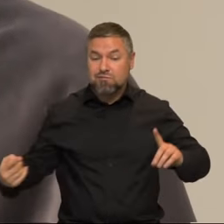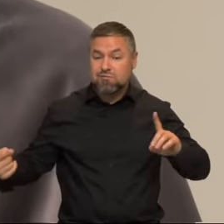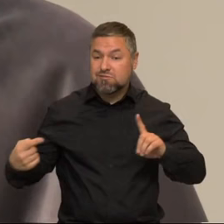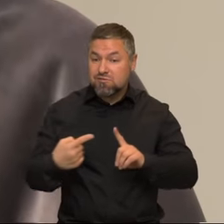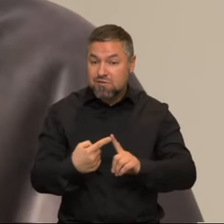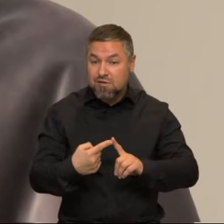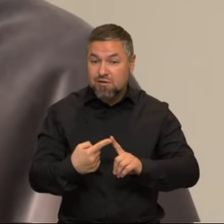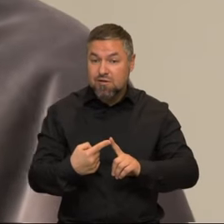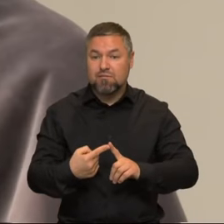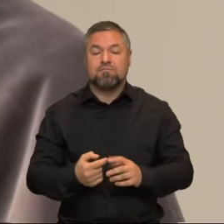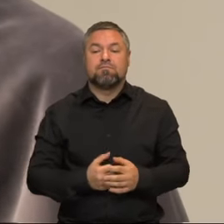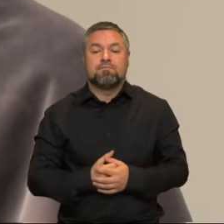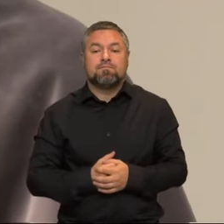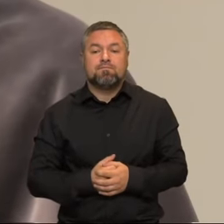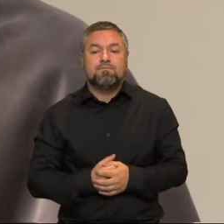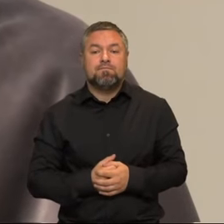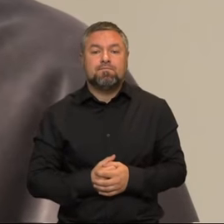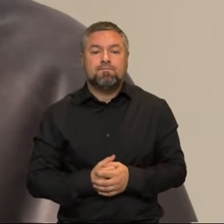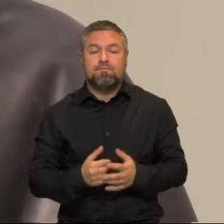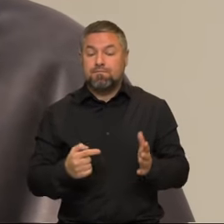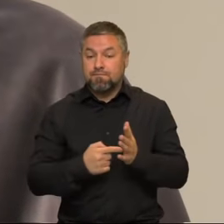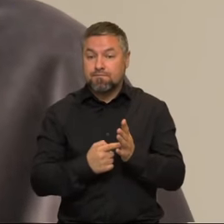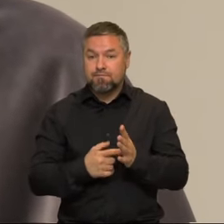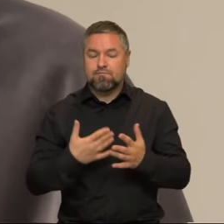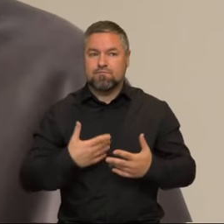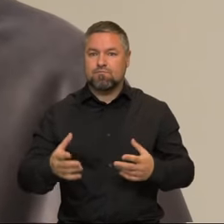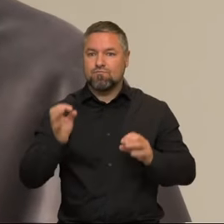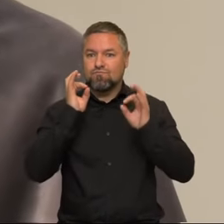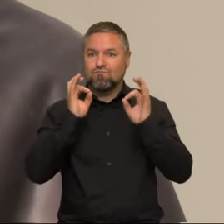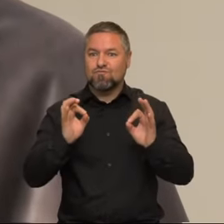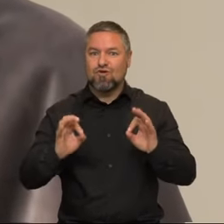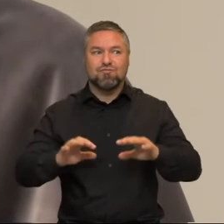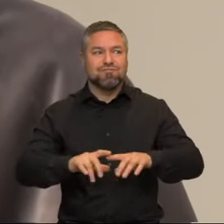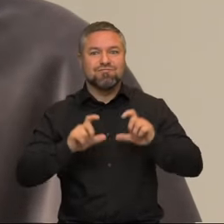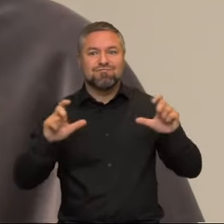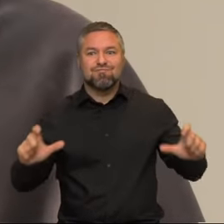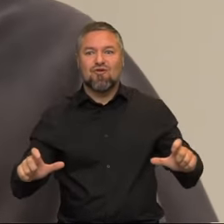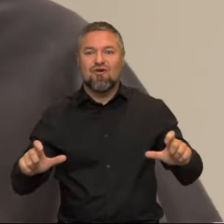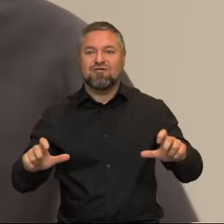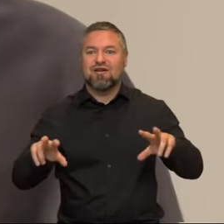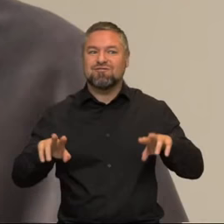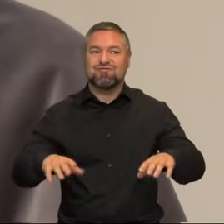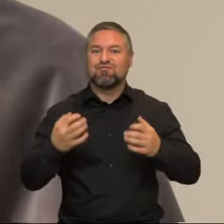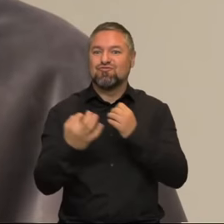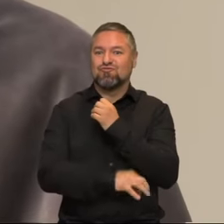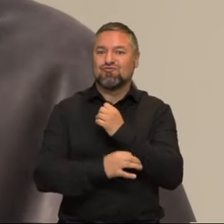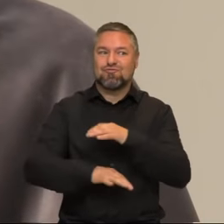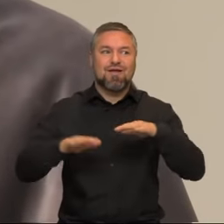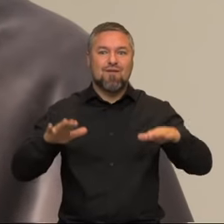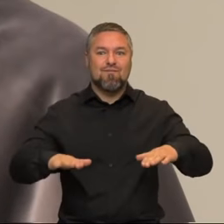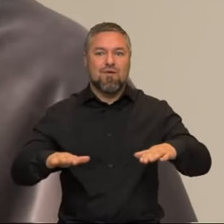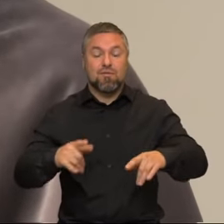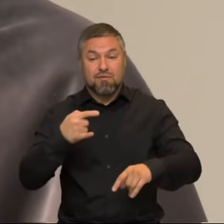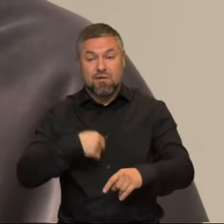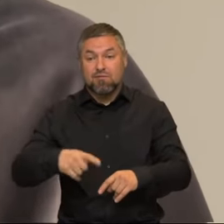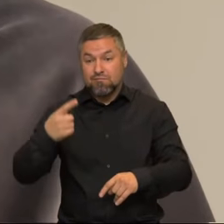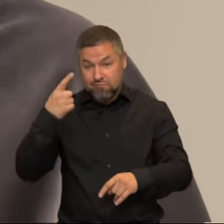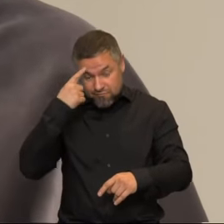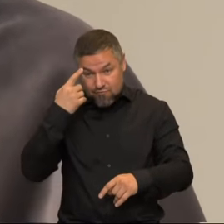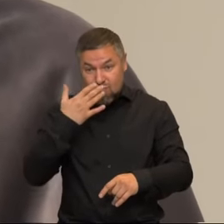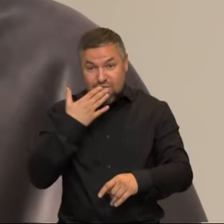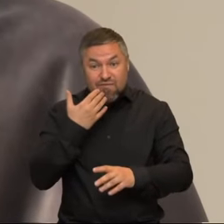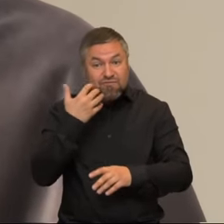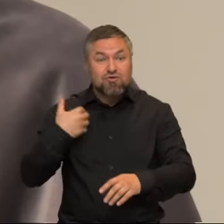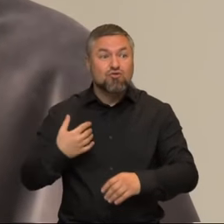celów, ale przede wszystkim też spędzić dobrze studia. Ponieważ, jak już wcześniej było wspomniane, studia to nie tylko